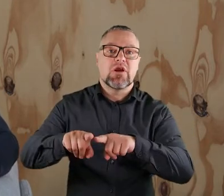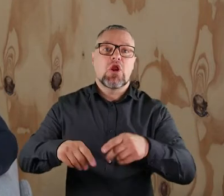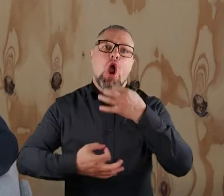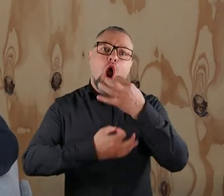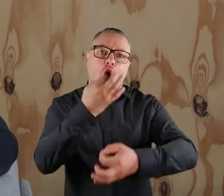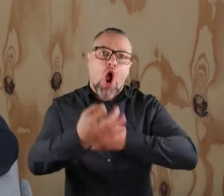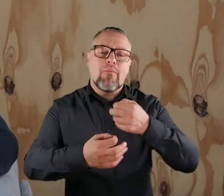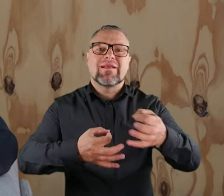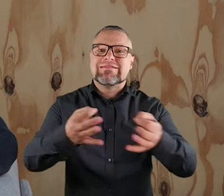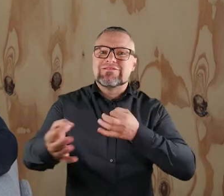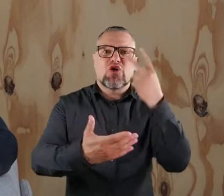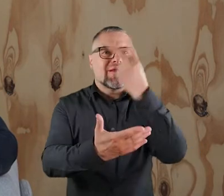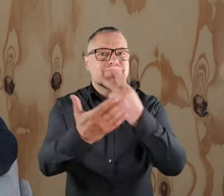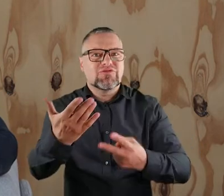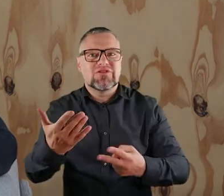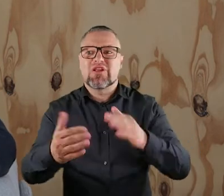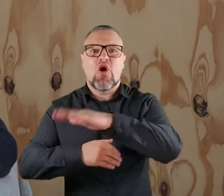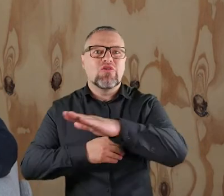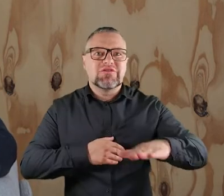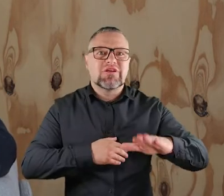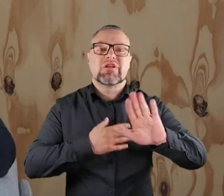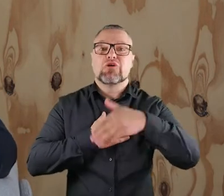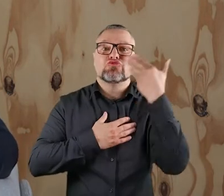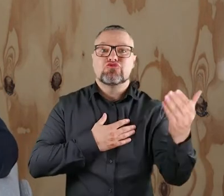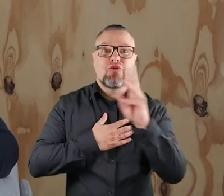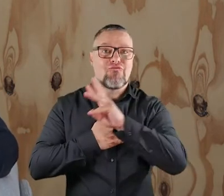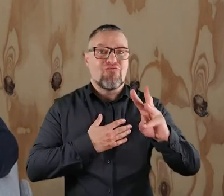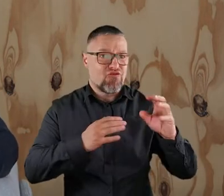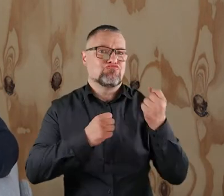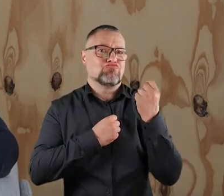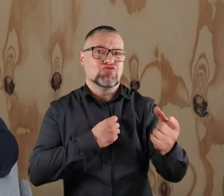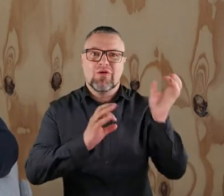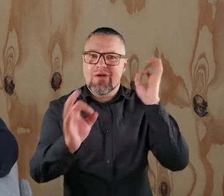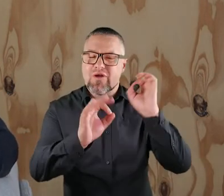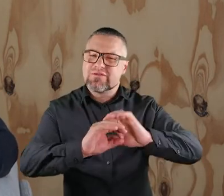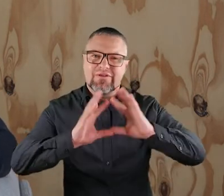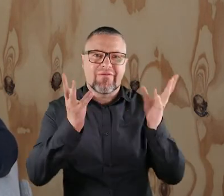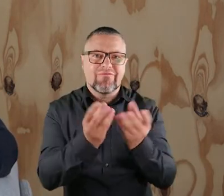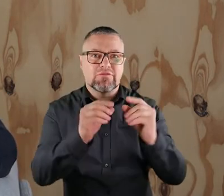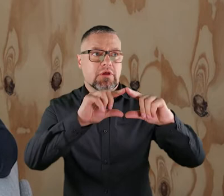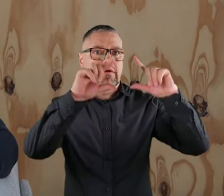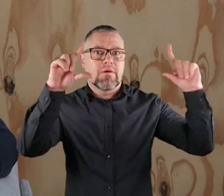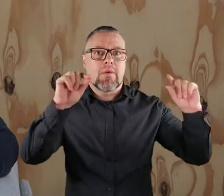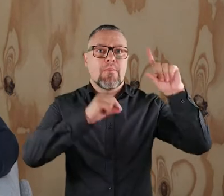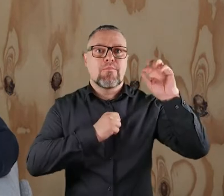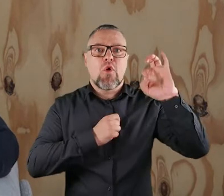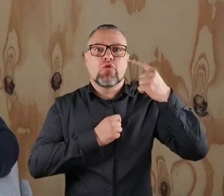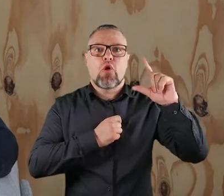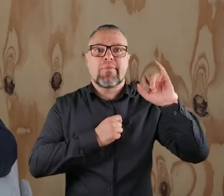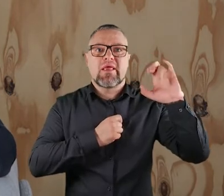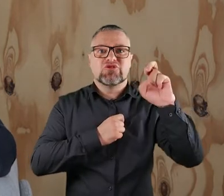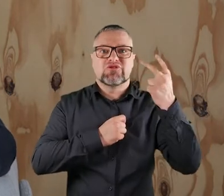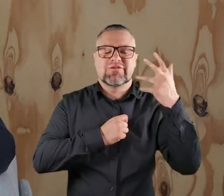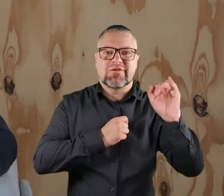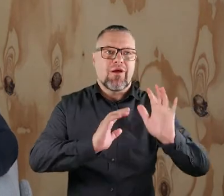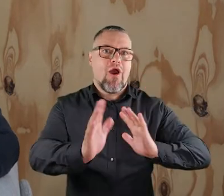o historiach naszych podopiecznych przeczytacie Państwo m.in. na stronie internetowej Fundacji Iskierka w zakładce Podopieczni,